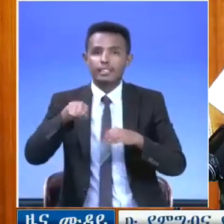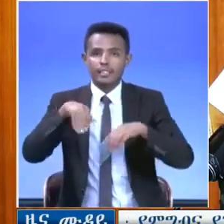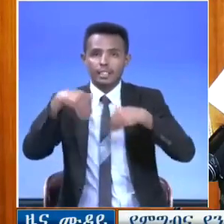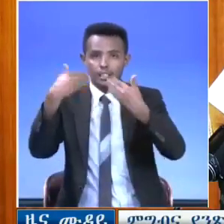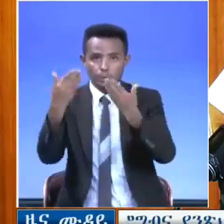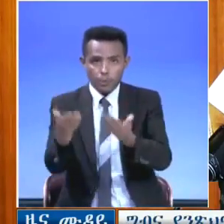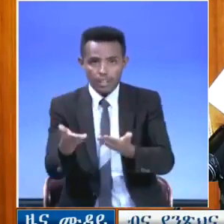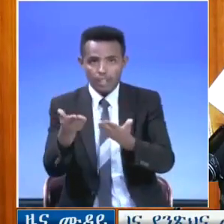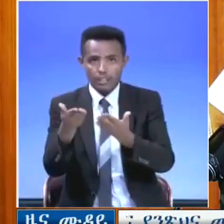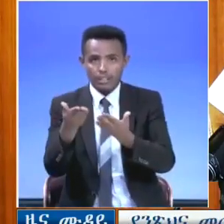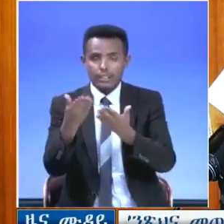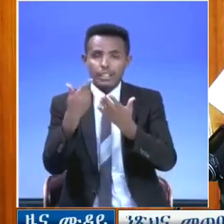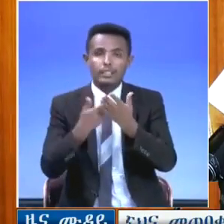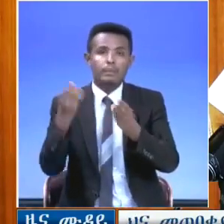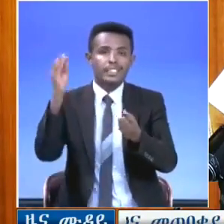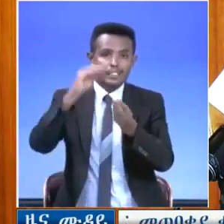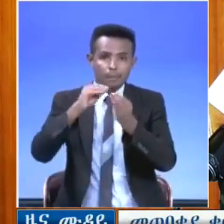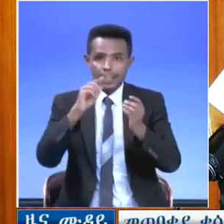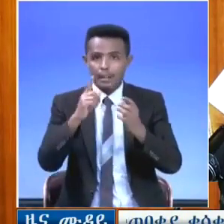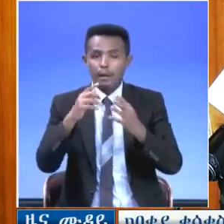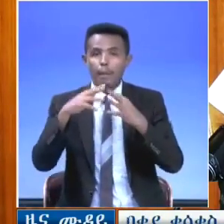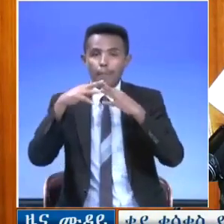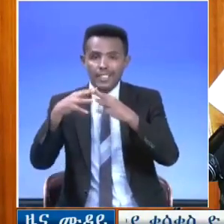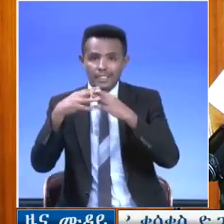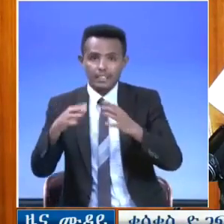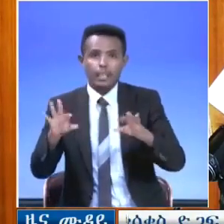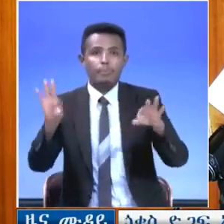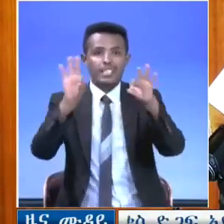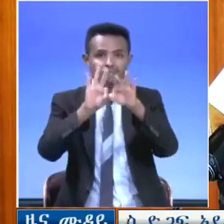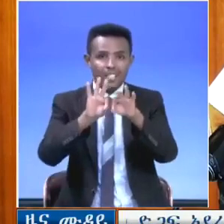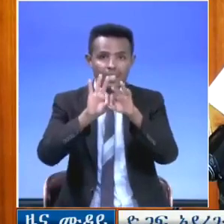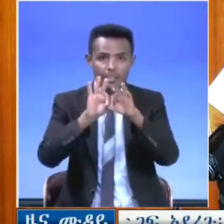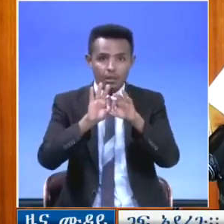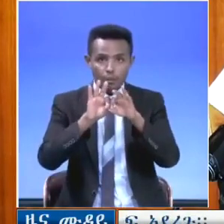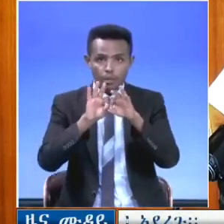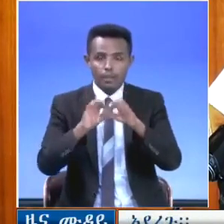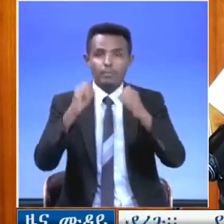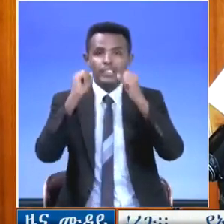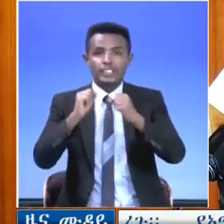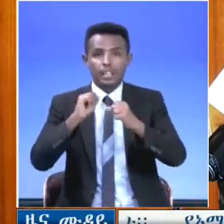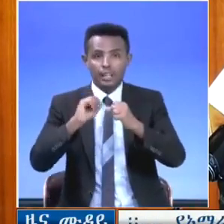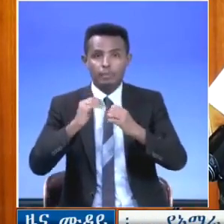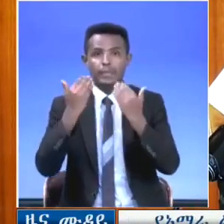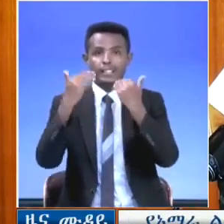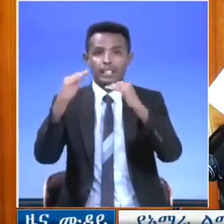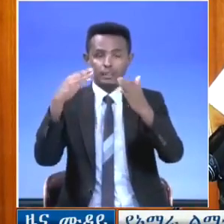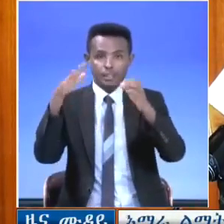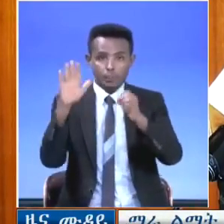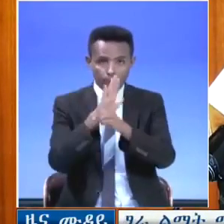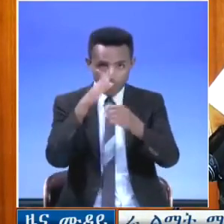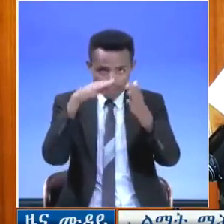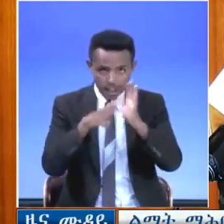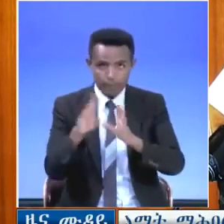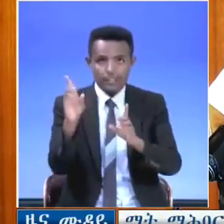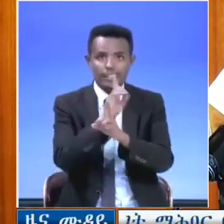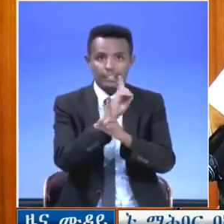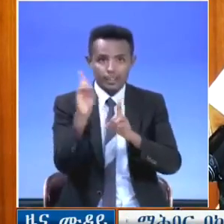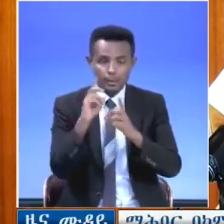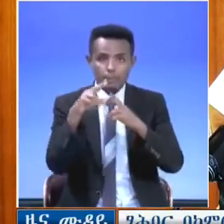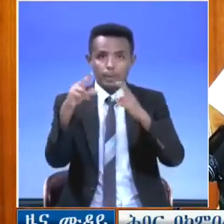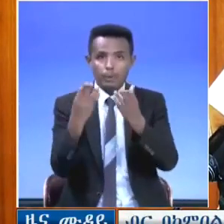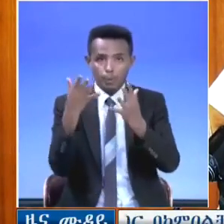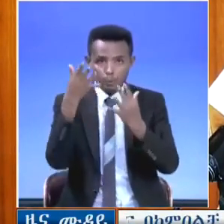ያለው ማሽን አለ። ከዛ በተጨማሪ ማሽንና የሚያስፈልገው ኢኩዊፕመንት በተቻለ መጠን ተሟልቶ እንዲገባለት የሚል አቅጣጫ በቢሮ በኩል